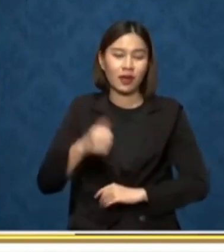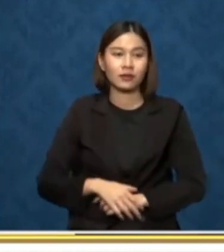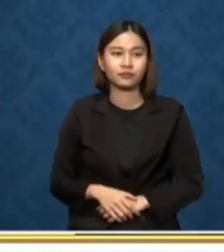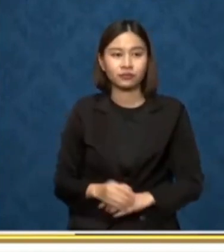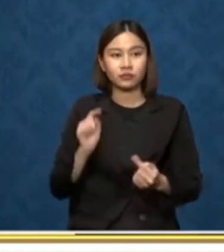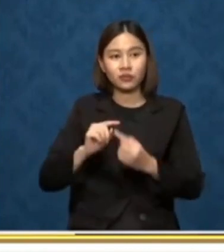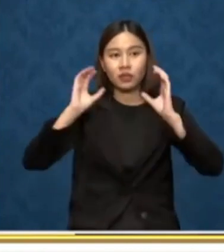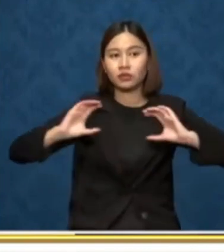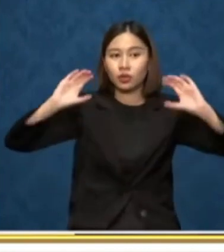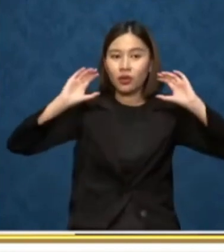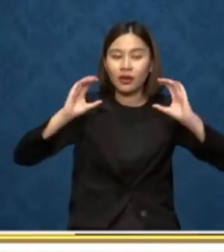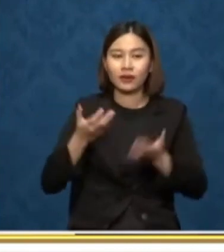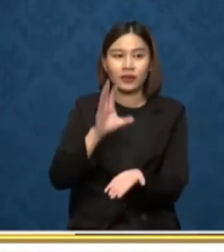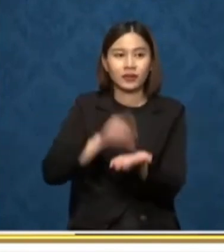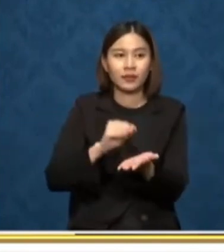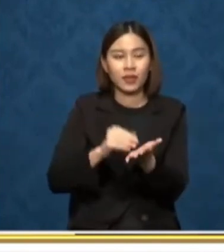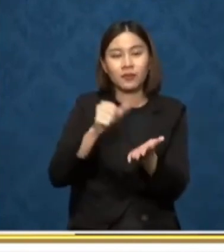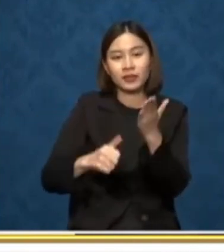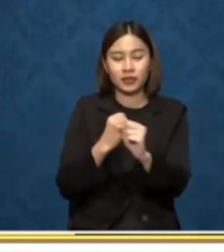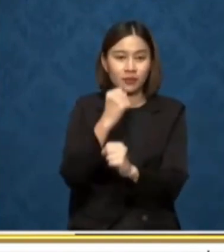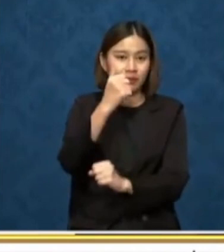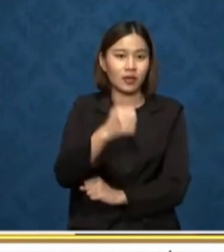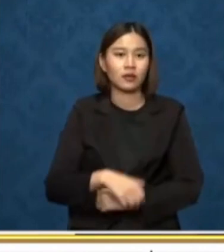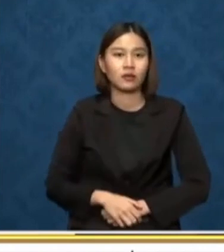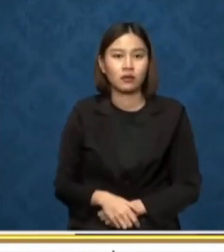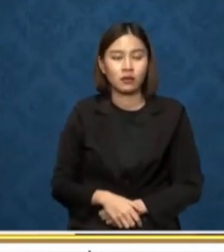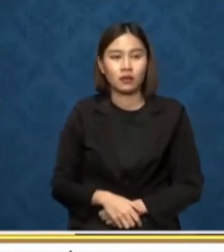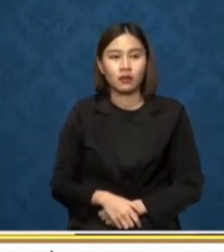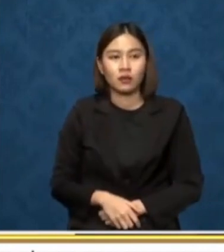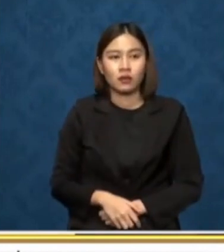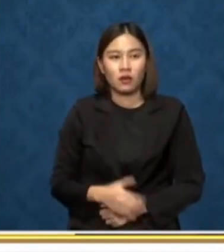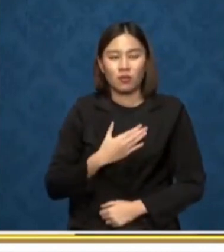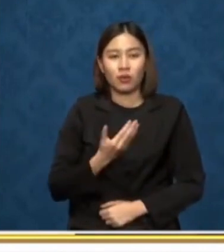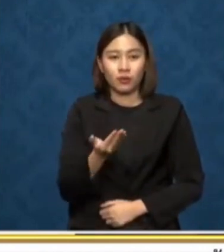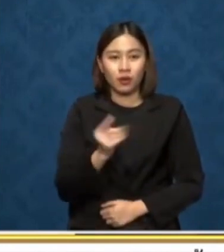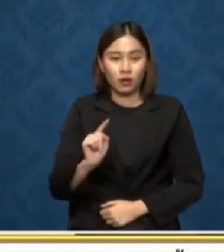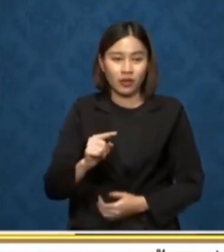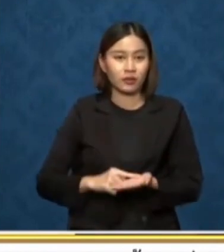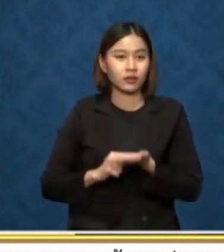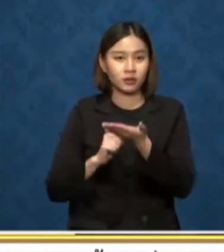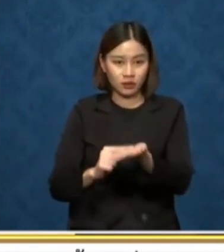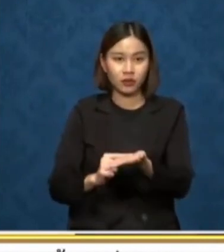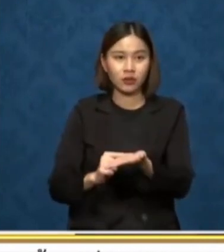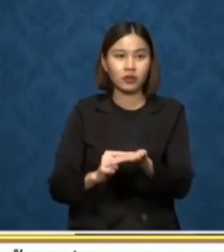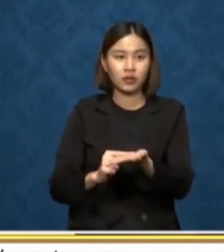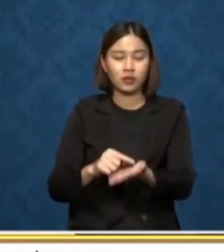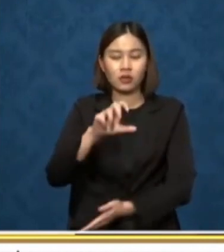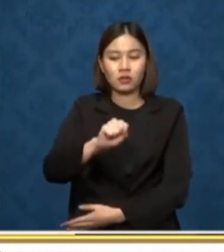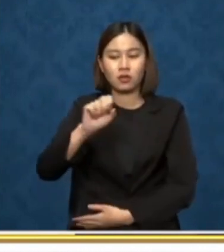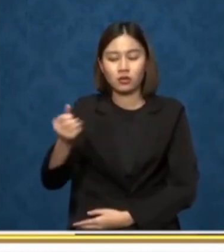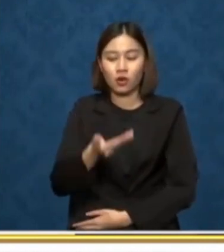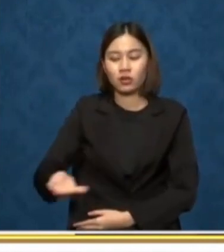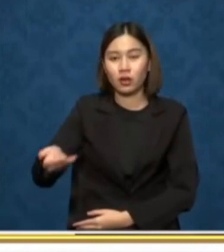ให้ภาครัฐสามารถจัดเก็บภาษีได้จำนวนมากดังนั้นผมจึงขอเสนอญัตติดังกล่าวมาเพื่อให้สภาผู้แทนรา